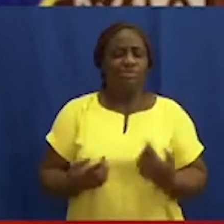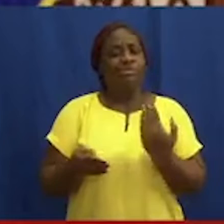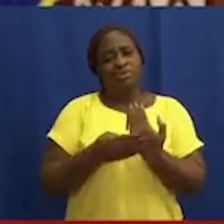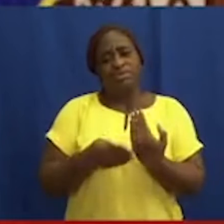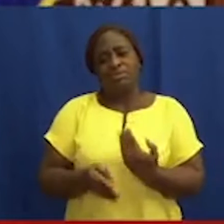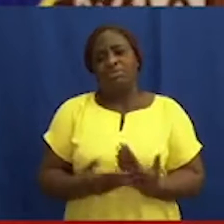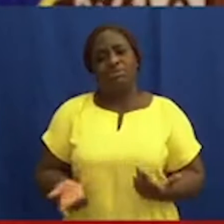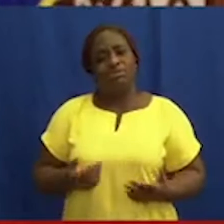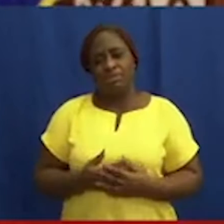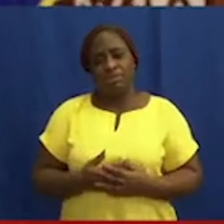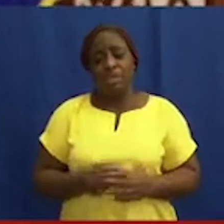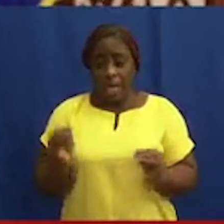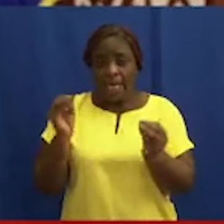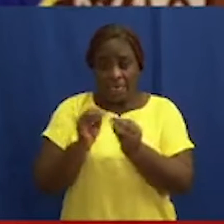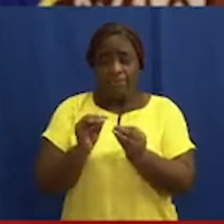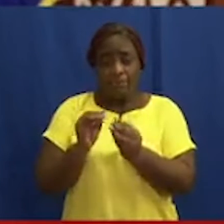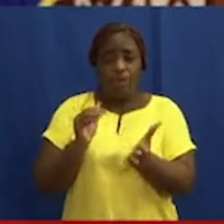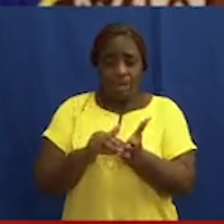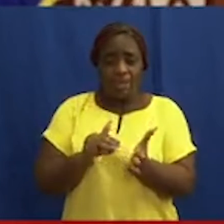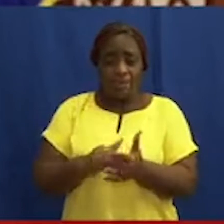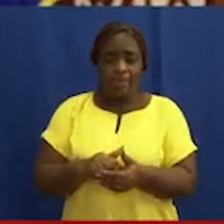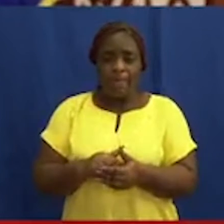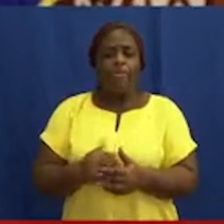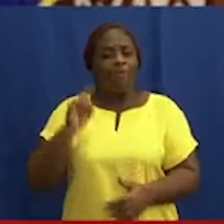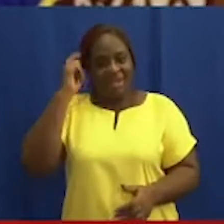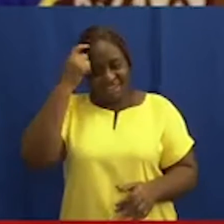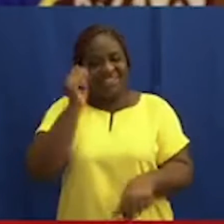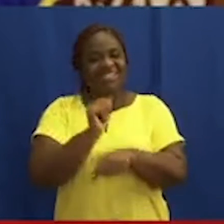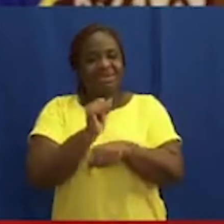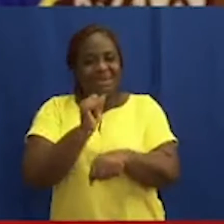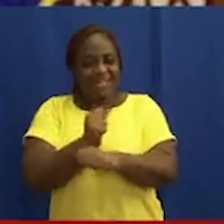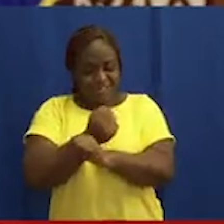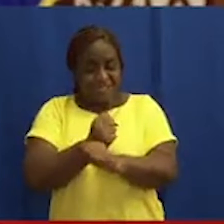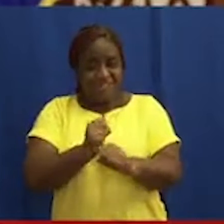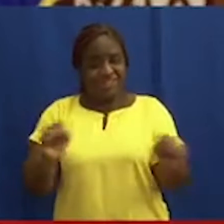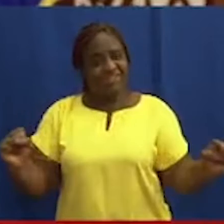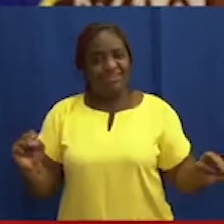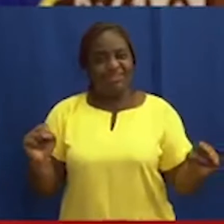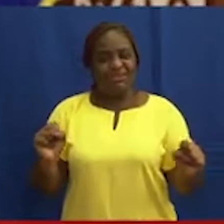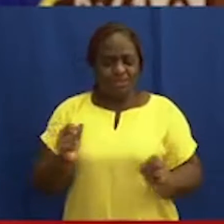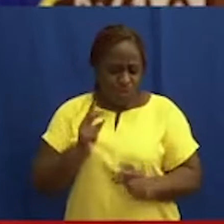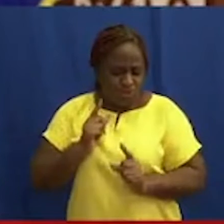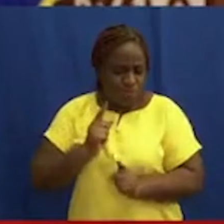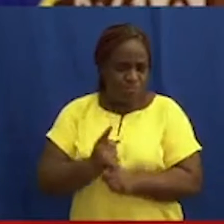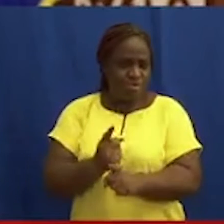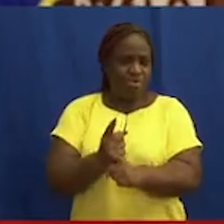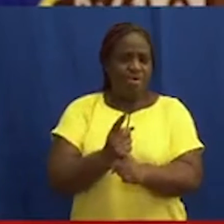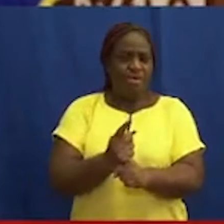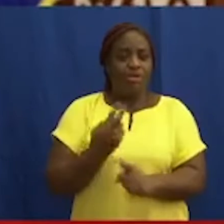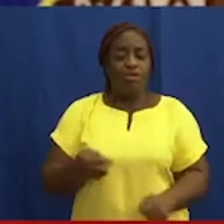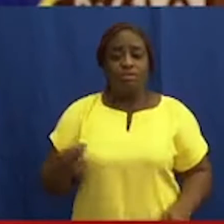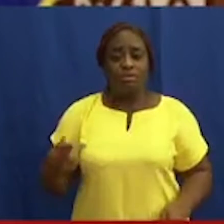da cewa wasu kuma dalilan da yasa kayayyaki ke tsada a cikin kasuwa shine na rashin samun